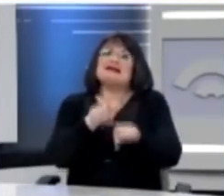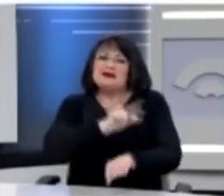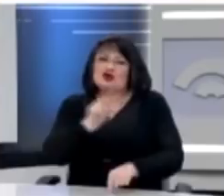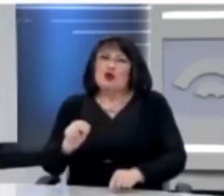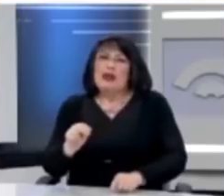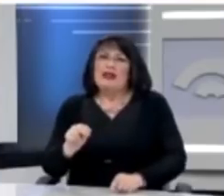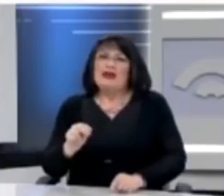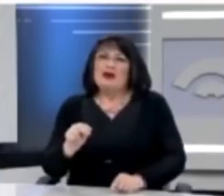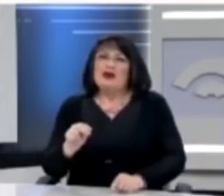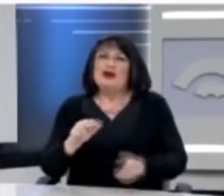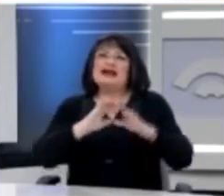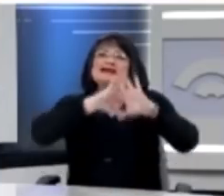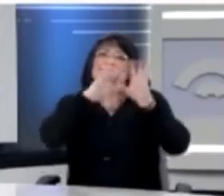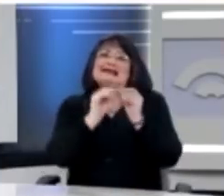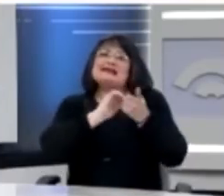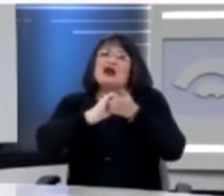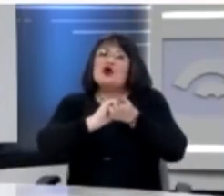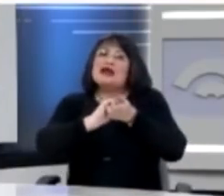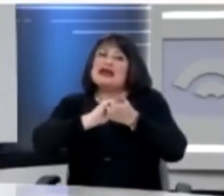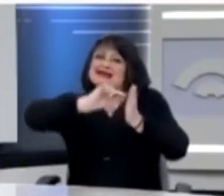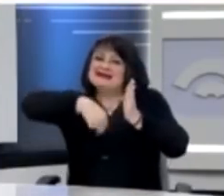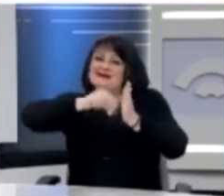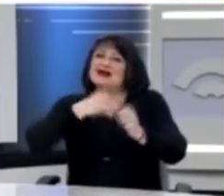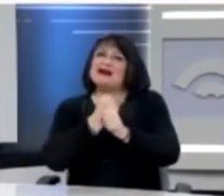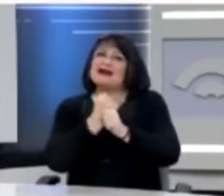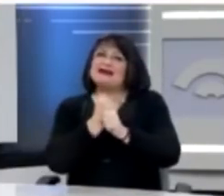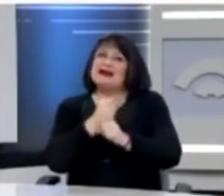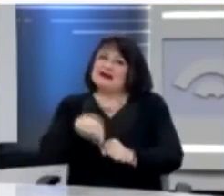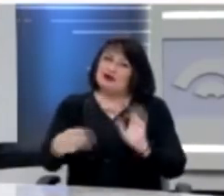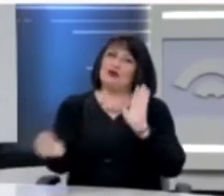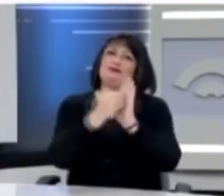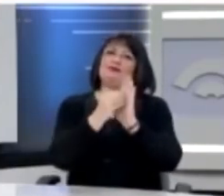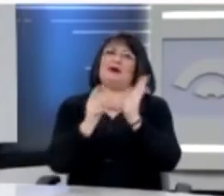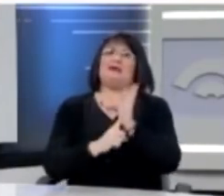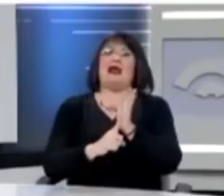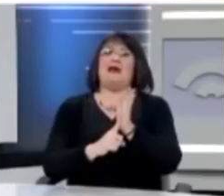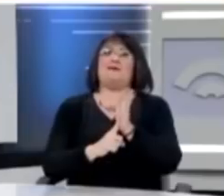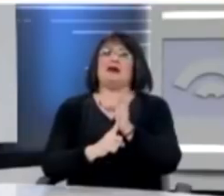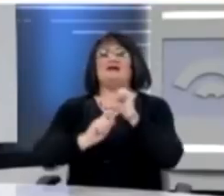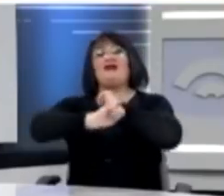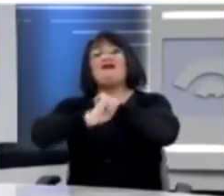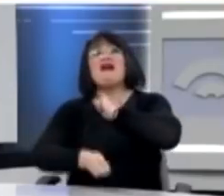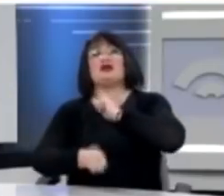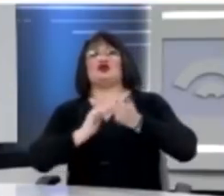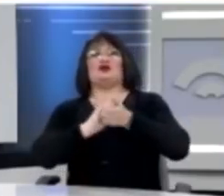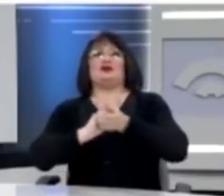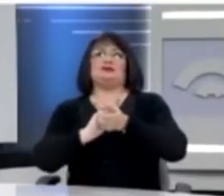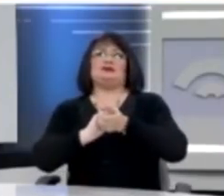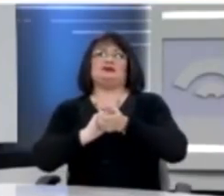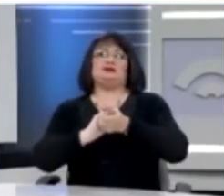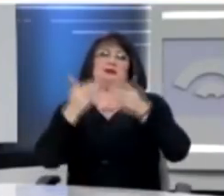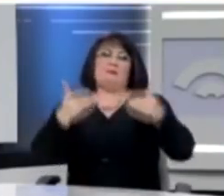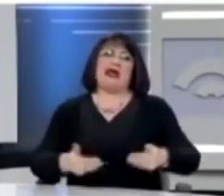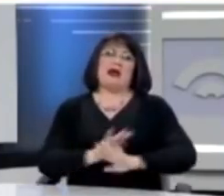να επεκτείνονται οι συλλογικές συμβάσεις εργασίας. Οι εργοδοτικές ενώσεις βάζουν βέτο και έτσι δεν επεκτείνονται.